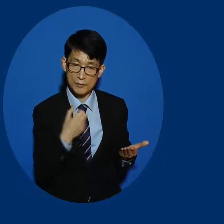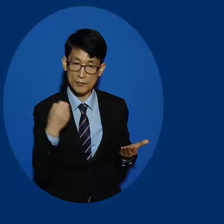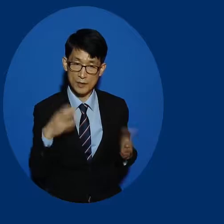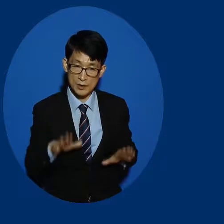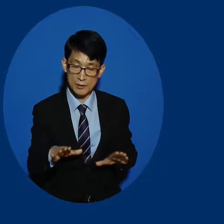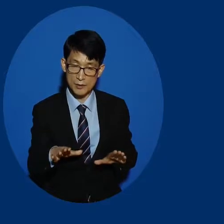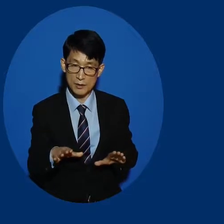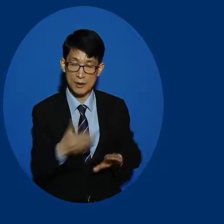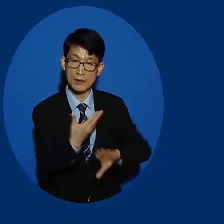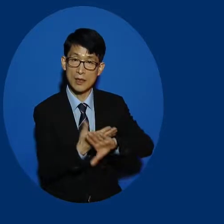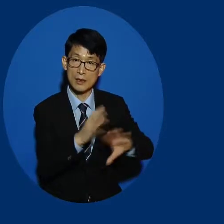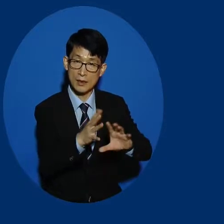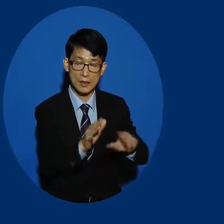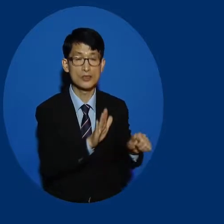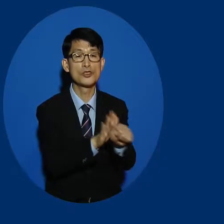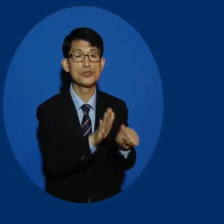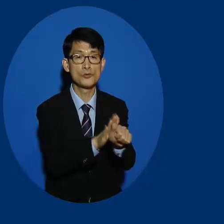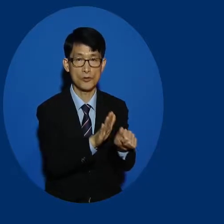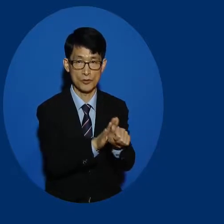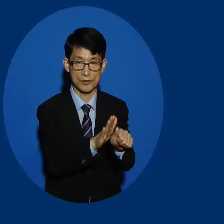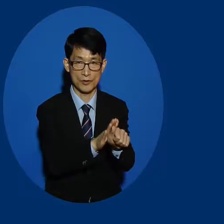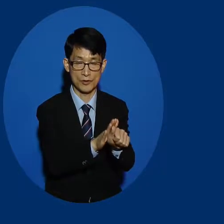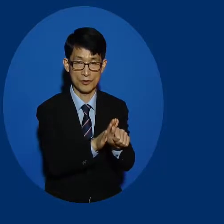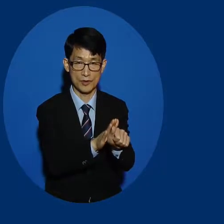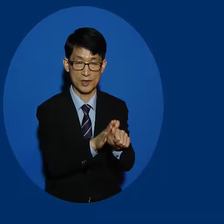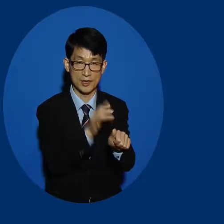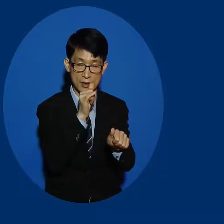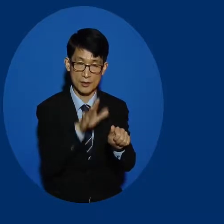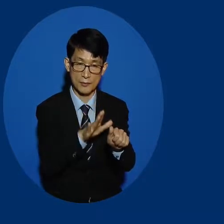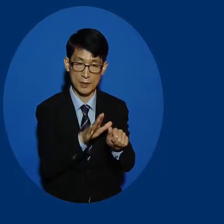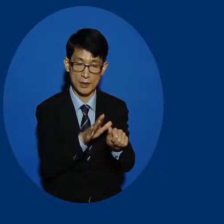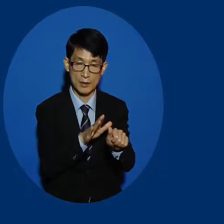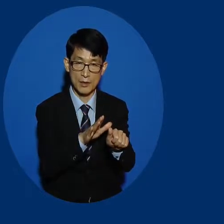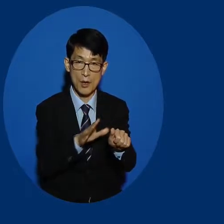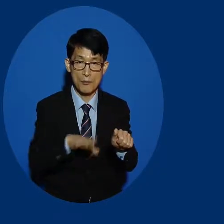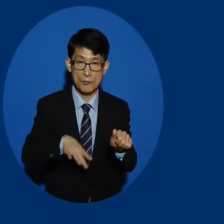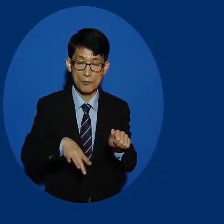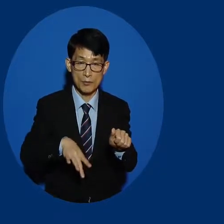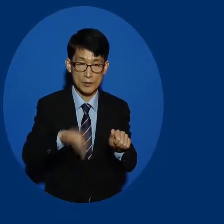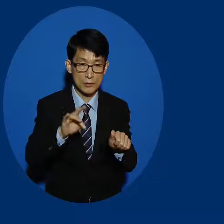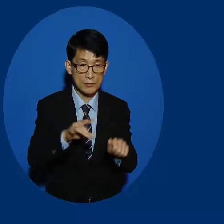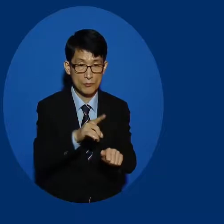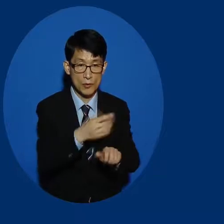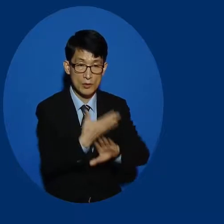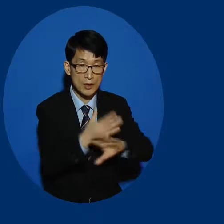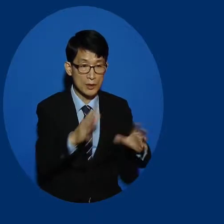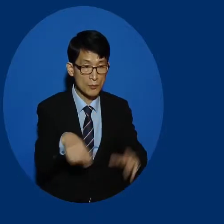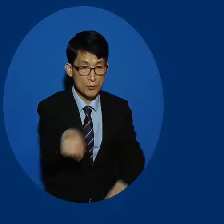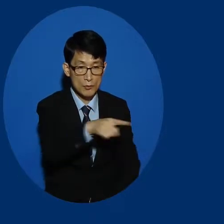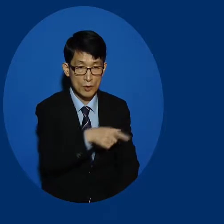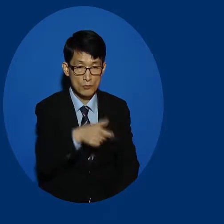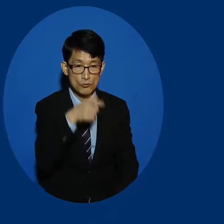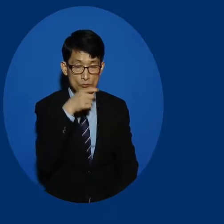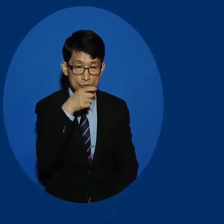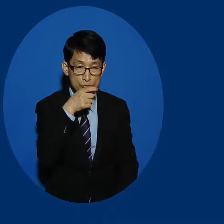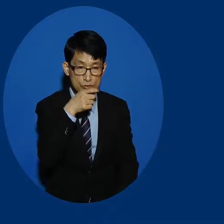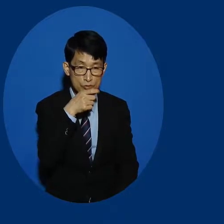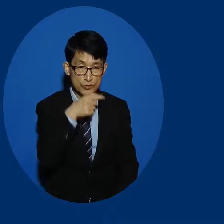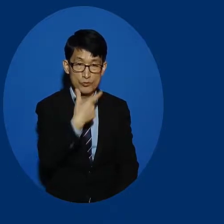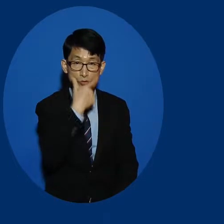때 기본적인 단계가 있어요. 예를 들어서 물이 없는 나라를 지원할